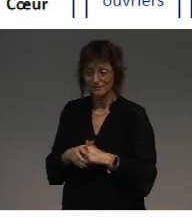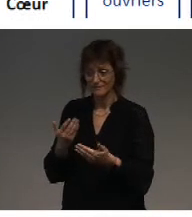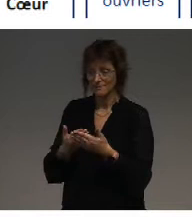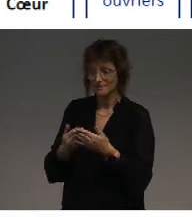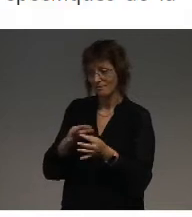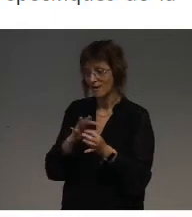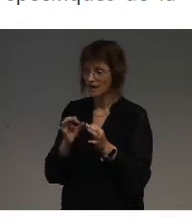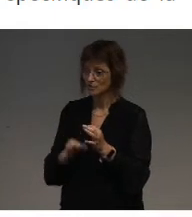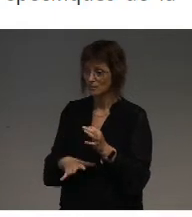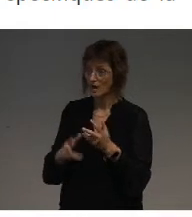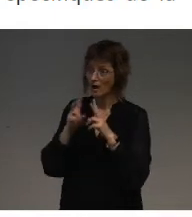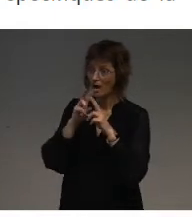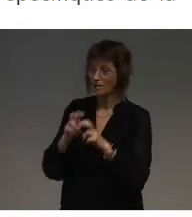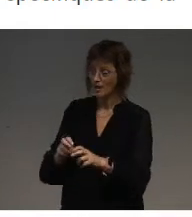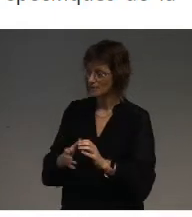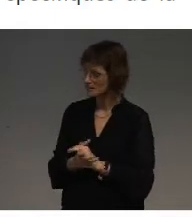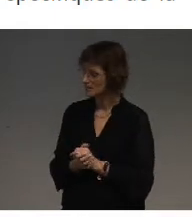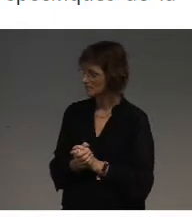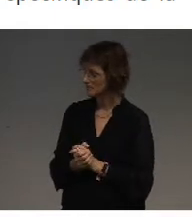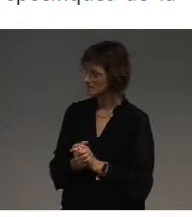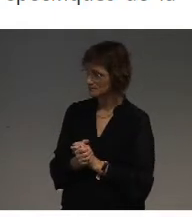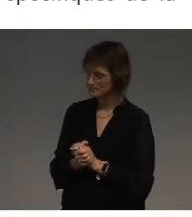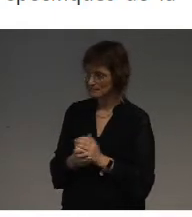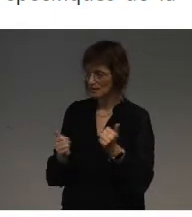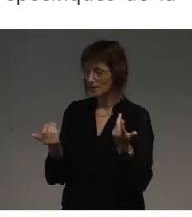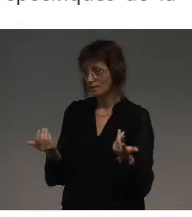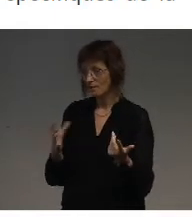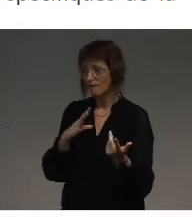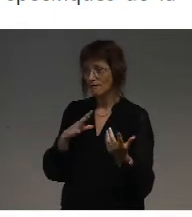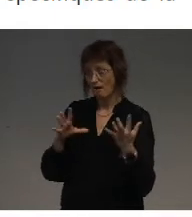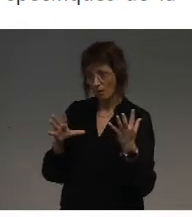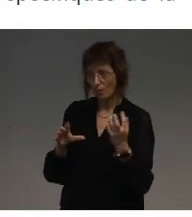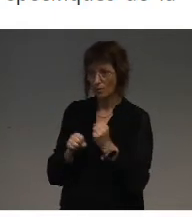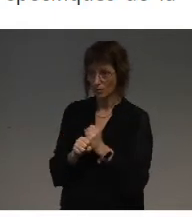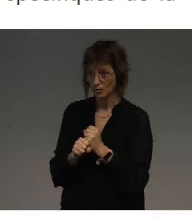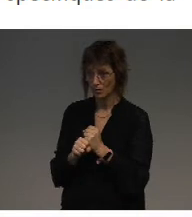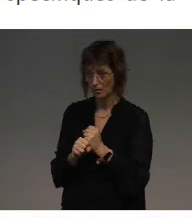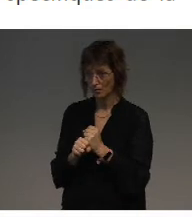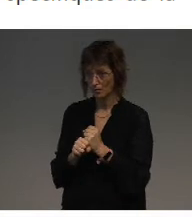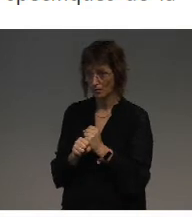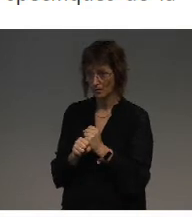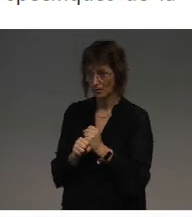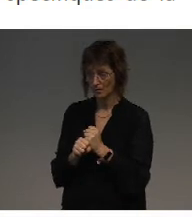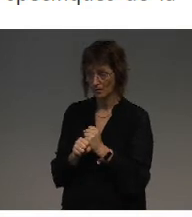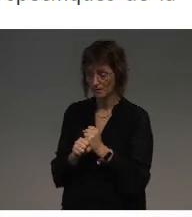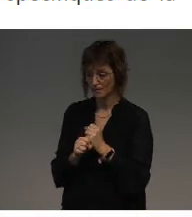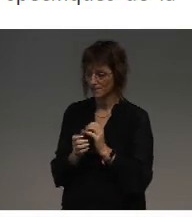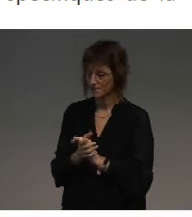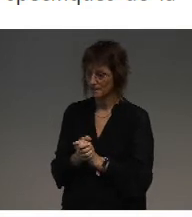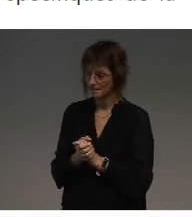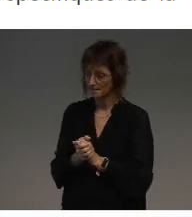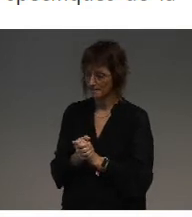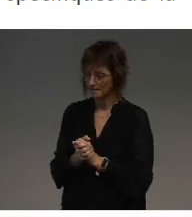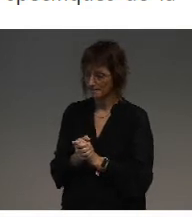de cette analyse, avec quelques conclusions qu'on peut avoir par rapport à ces travaux, alors, qui